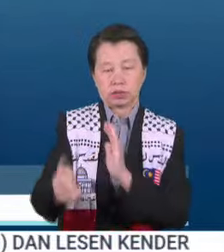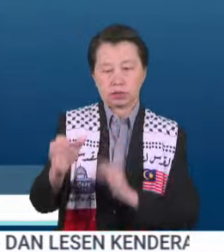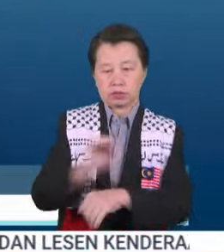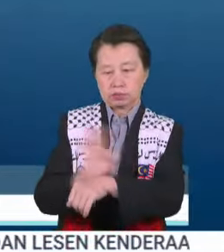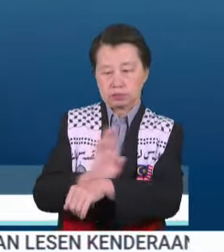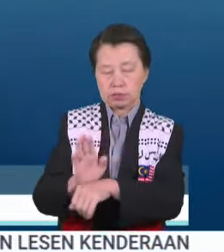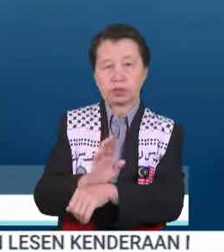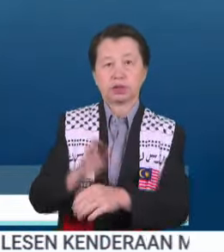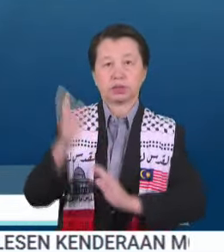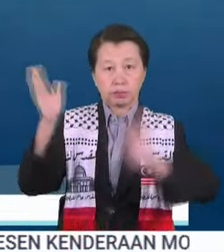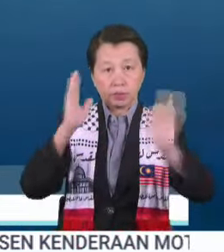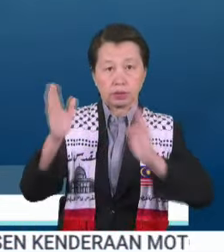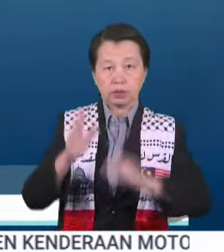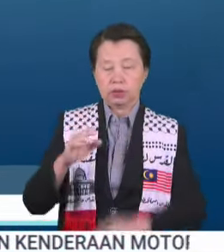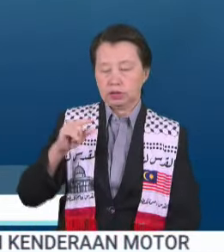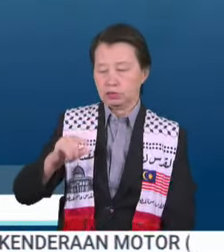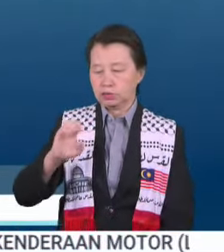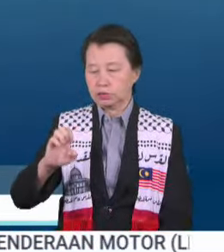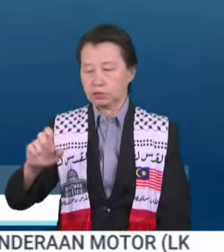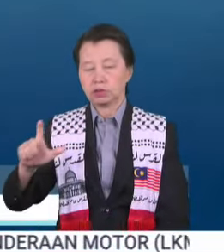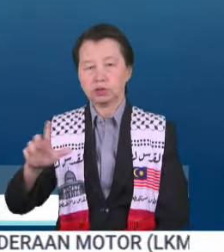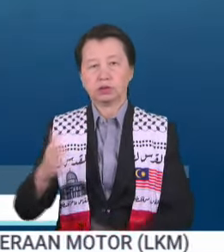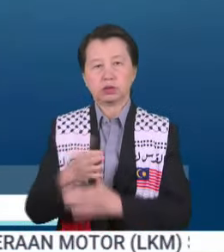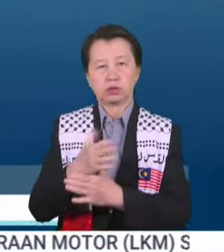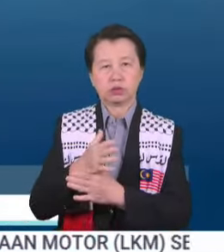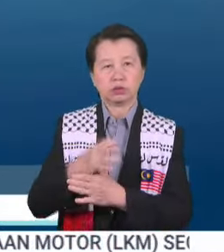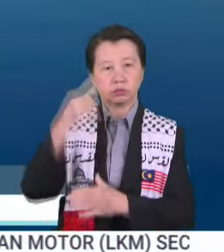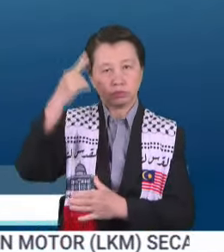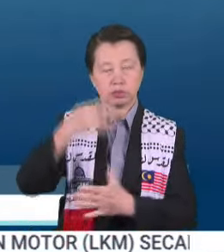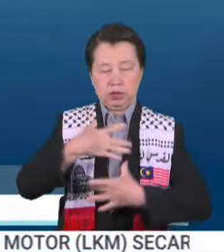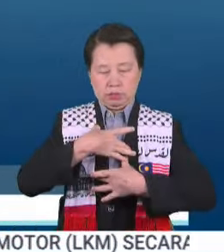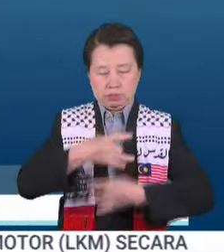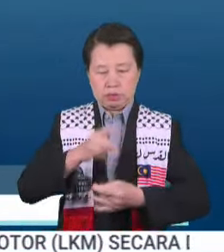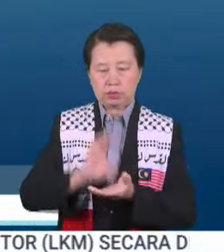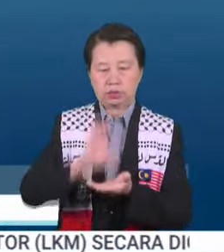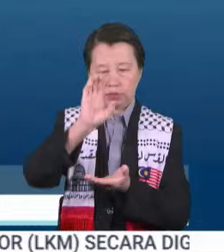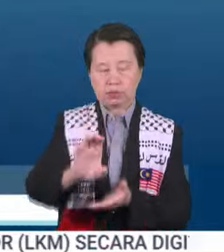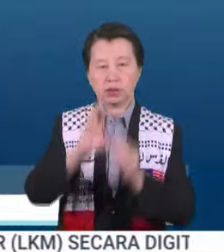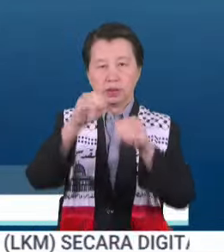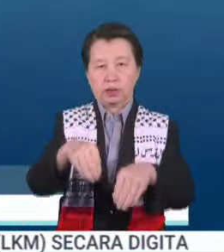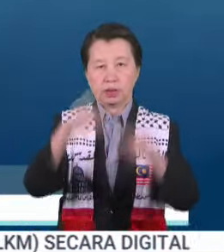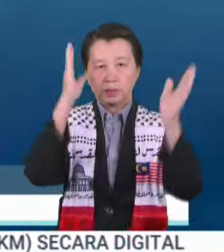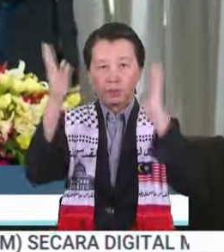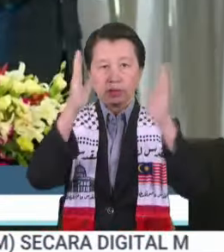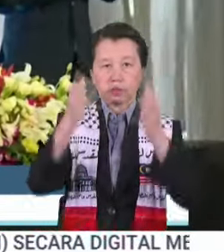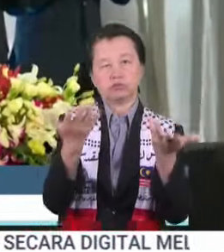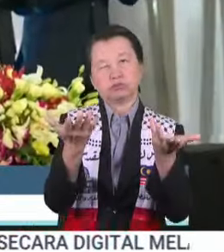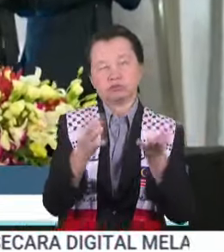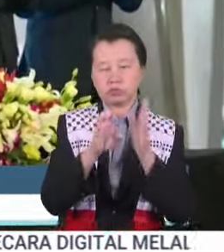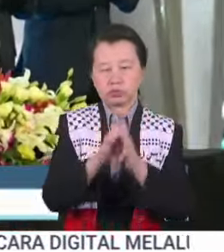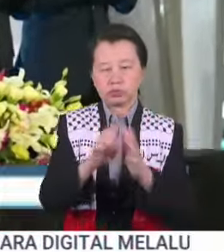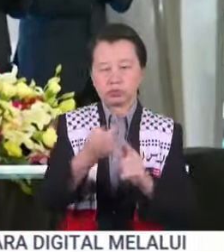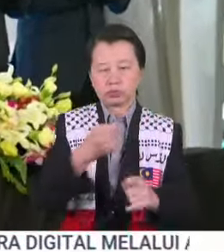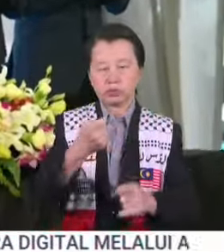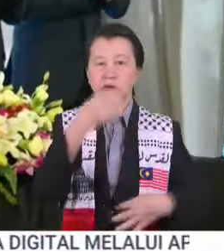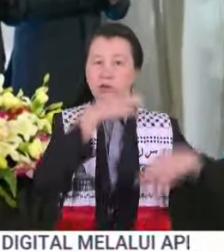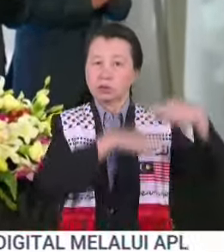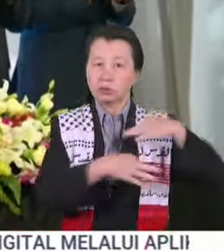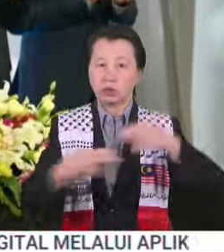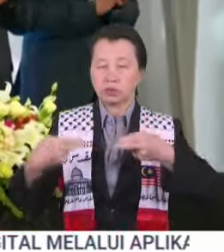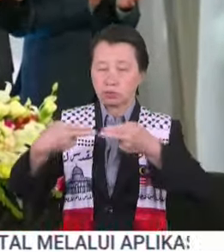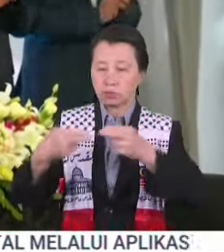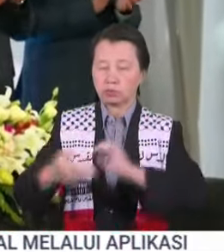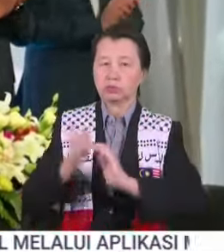perniagaan tempatan jili turut berkongsi faktor yang mendorong minat untuk melabur di negara ini antaranya hasil daripada Manfaat